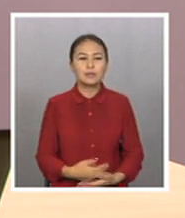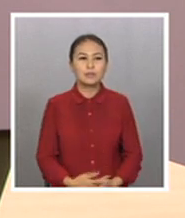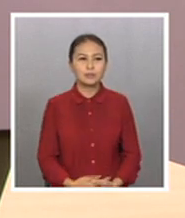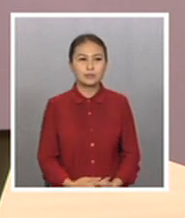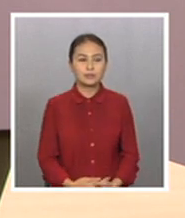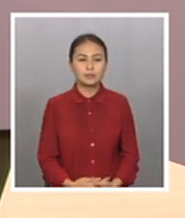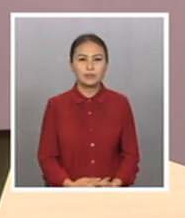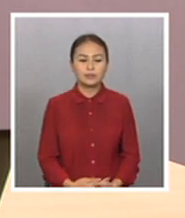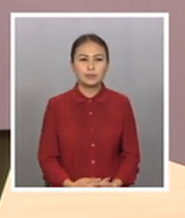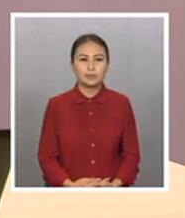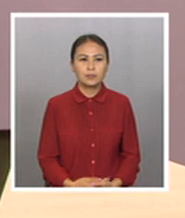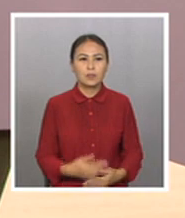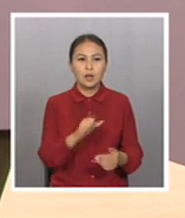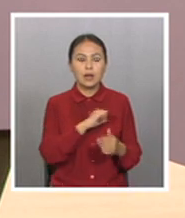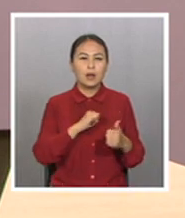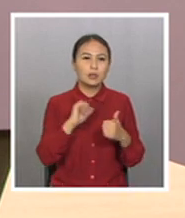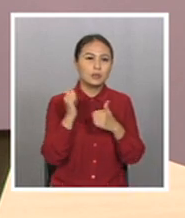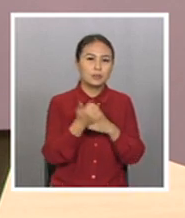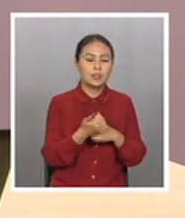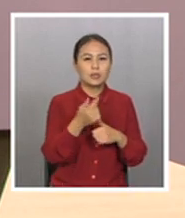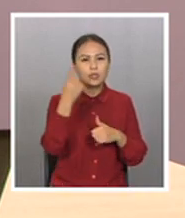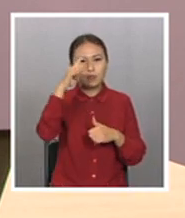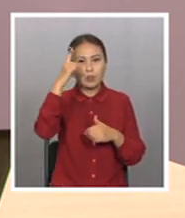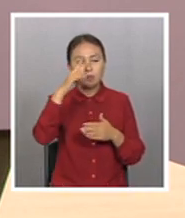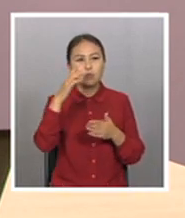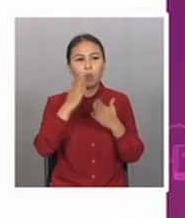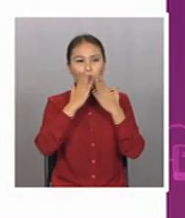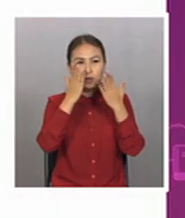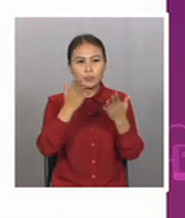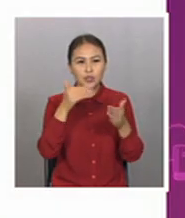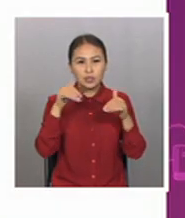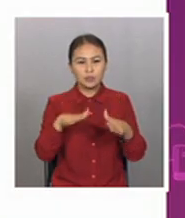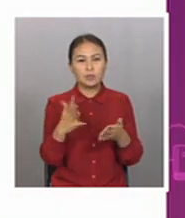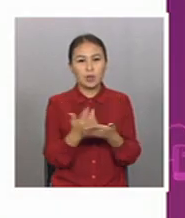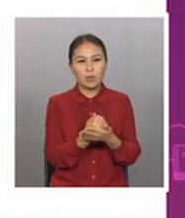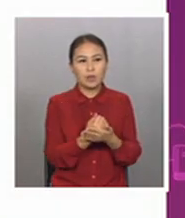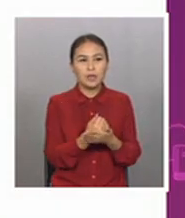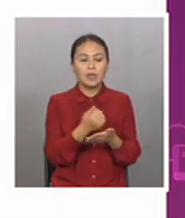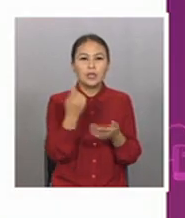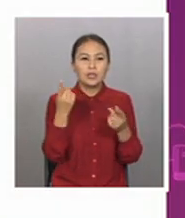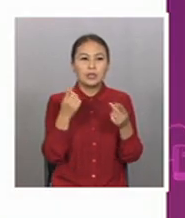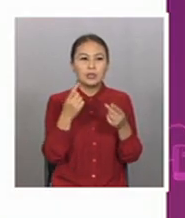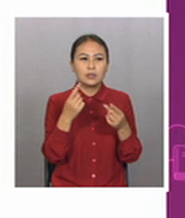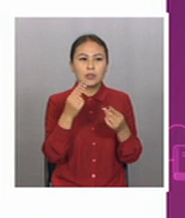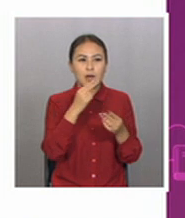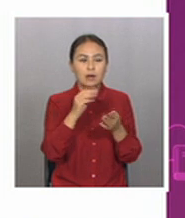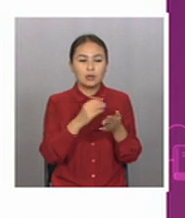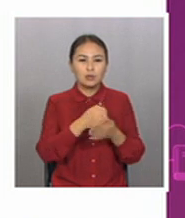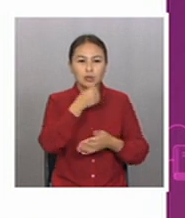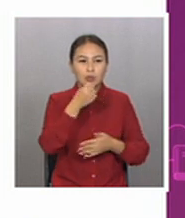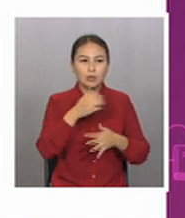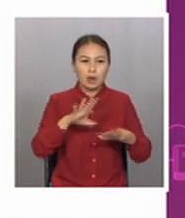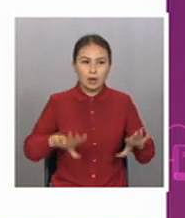орналастырасыңдар. Алдымен жұмбақты оқып, шешуін тауып алайық. Кішкен ат пен үлкен ат